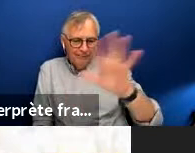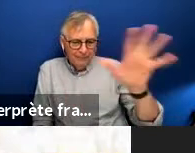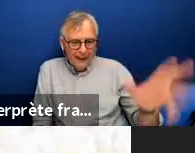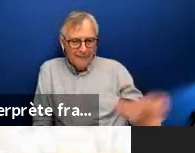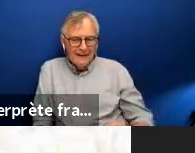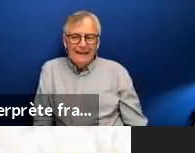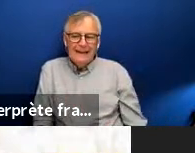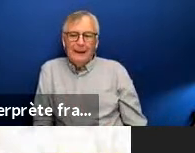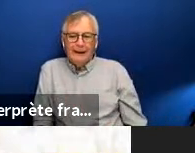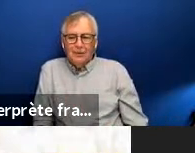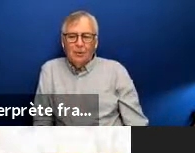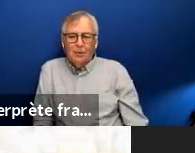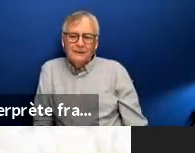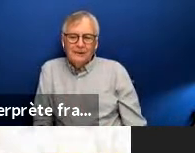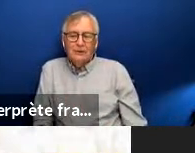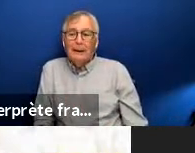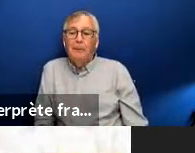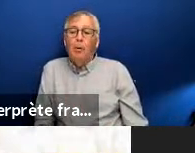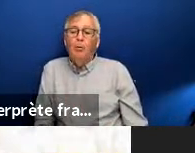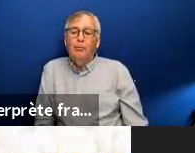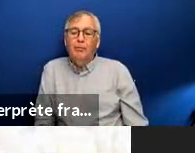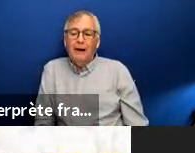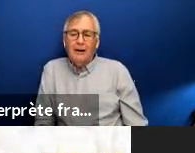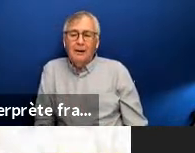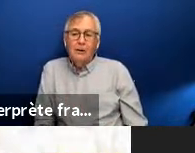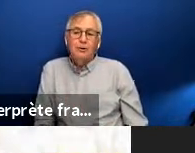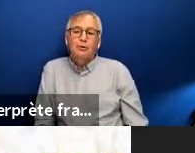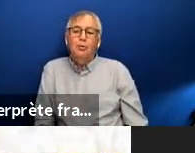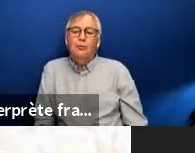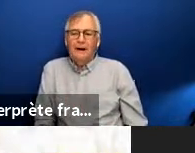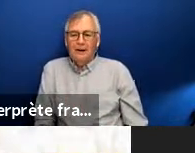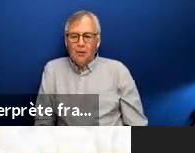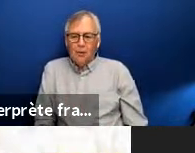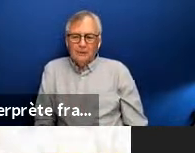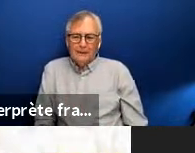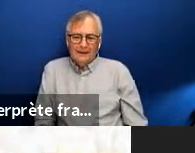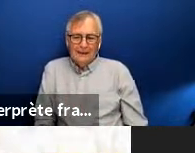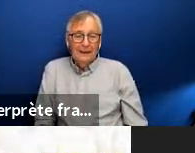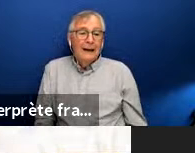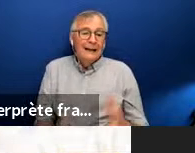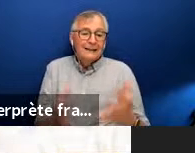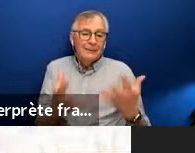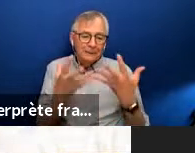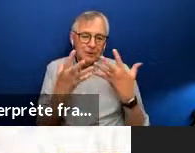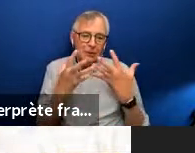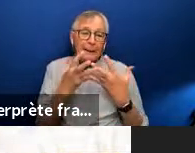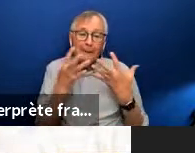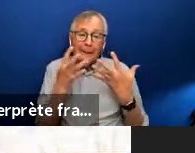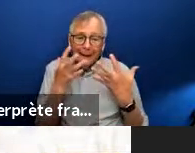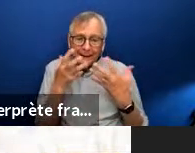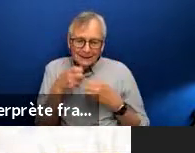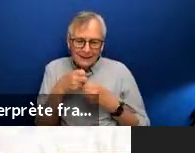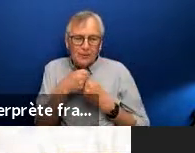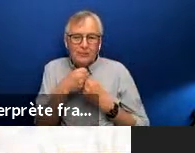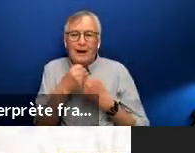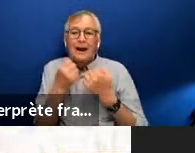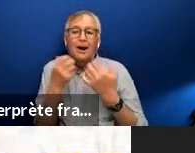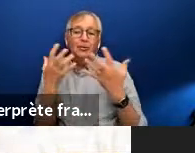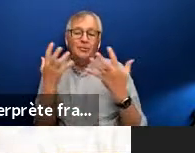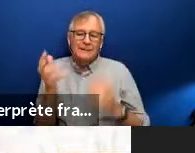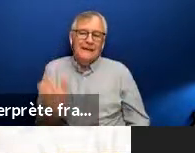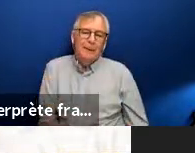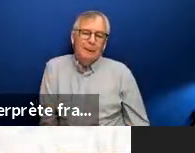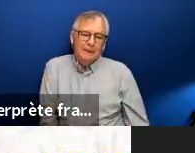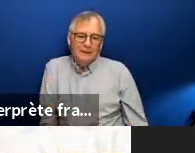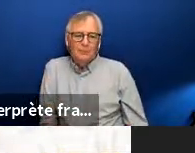franco-ontarien avec les mains. Donc, c'est le drapeau sourd franco-ontarien, parce que les mains, c'est une